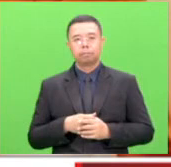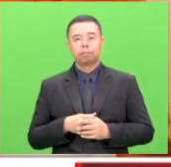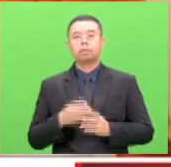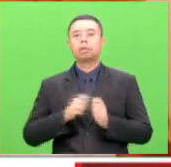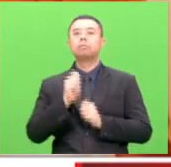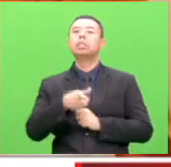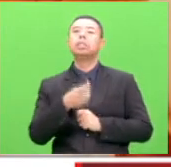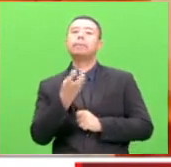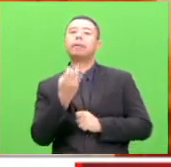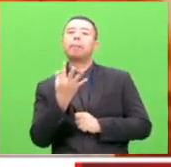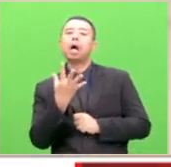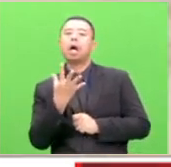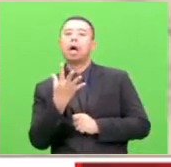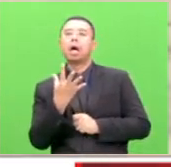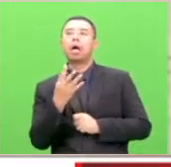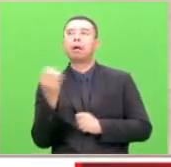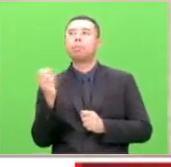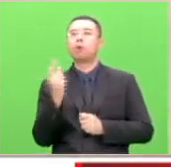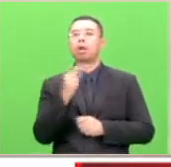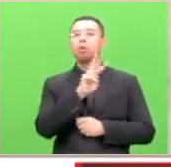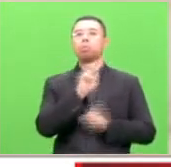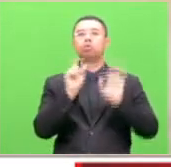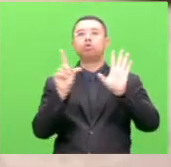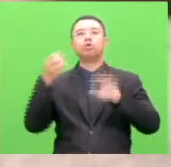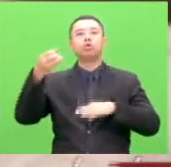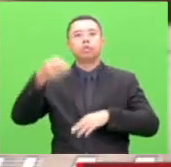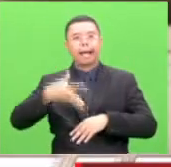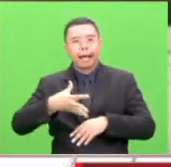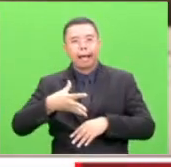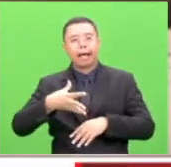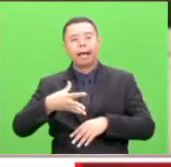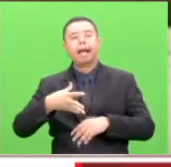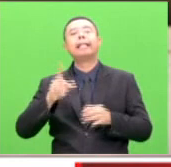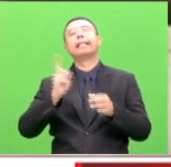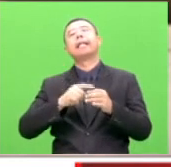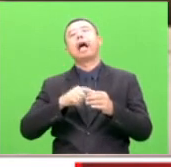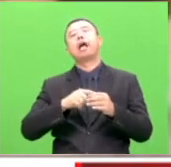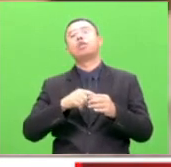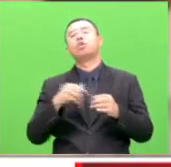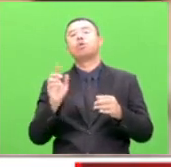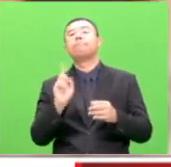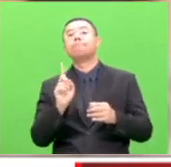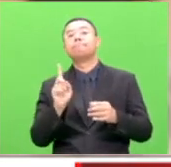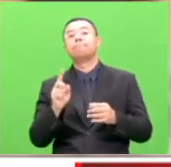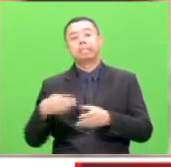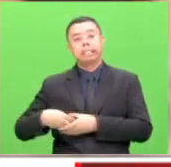Biaya pengerjaan fat removal ini mulai dari 27 juta rupiah, tergantung dari bagian tubuh dan